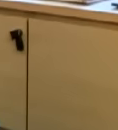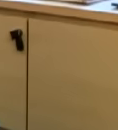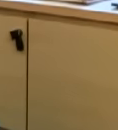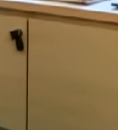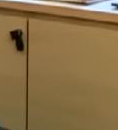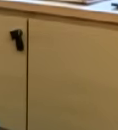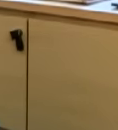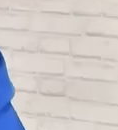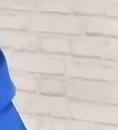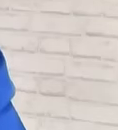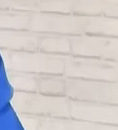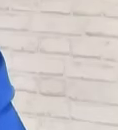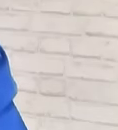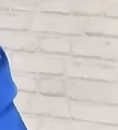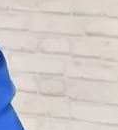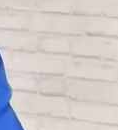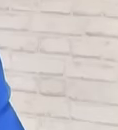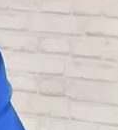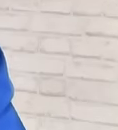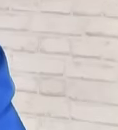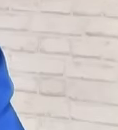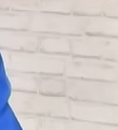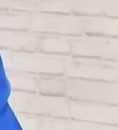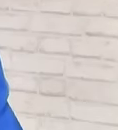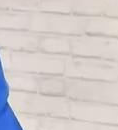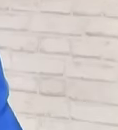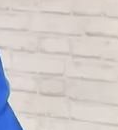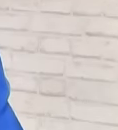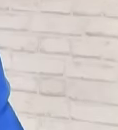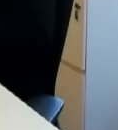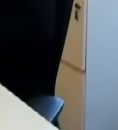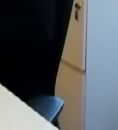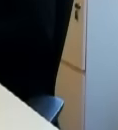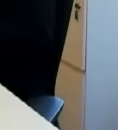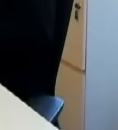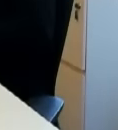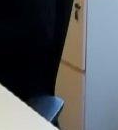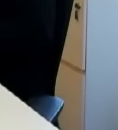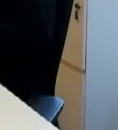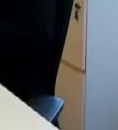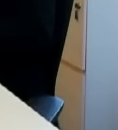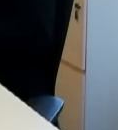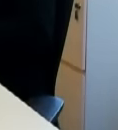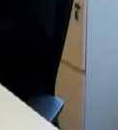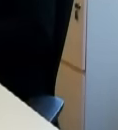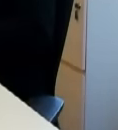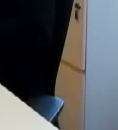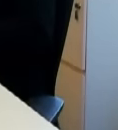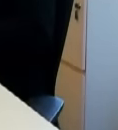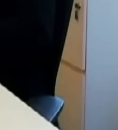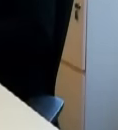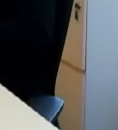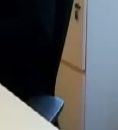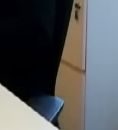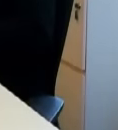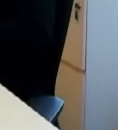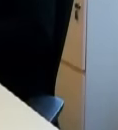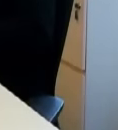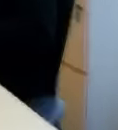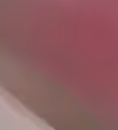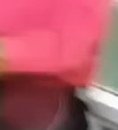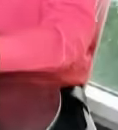pula? Betul lah kau cakap. Tak masuk aku hargai lah sikit kerja kawan kita ni. Ini bukan yang membina, menjatuhkan